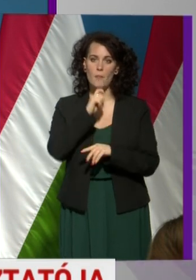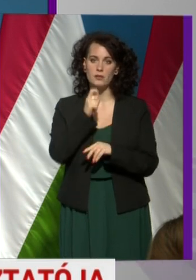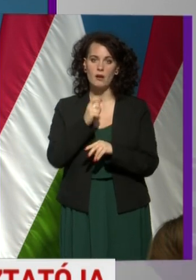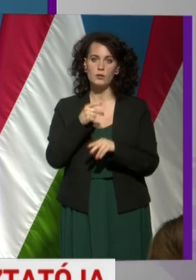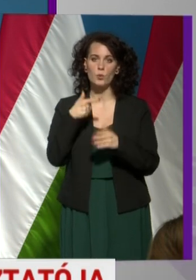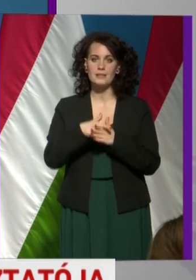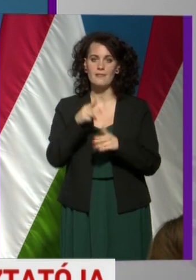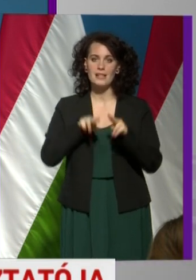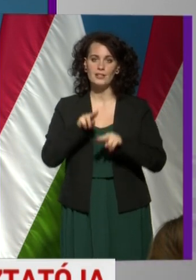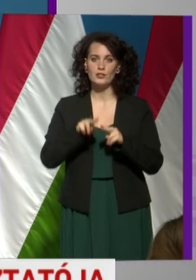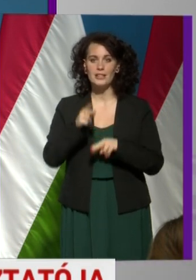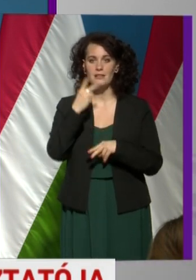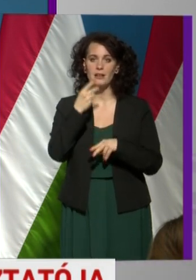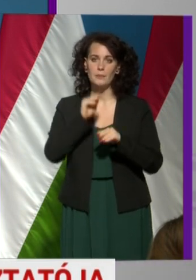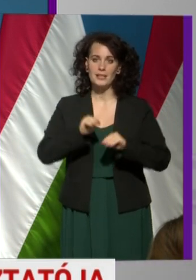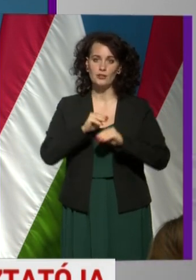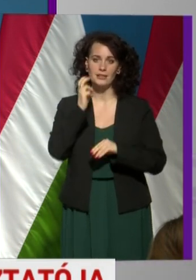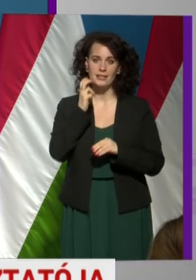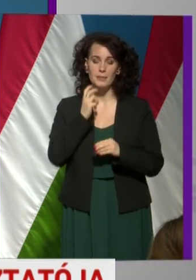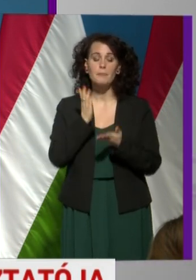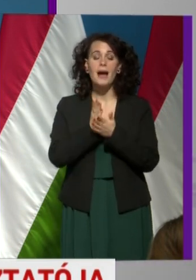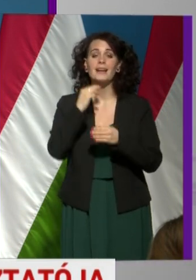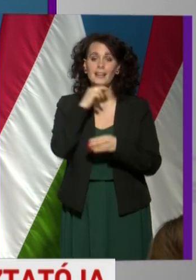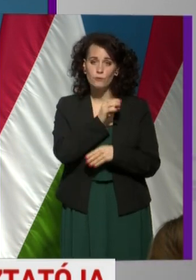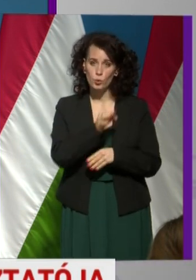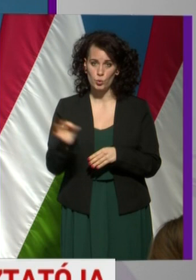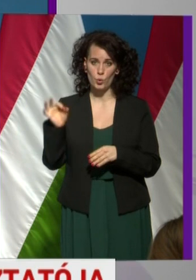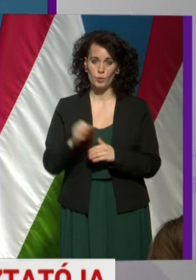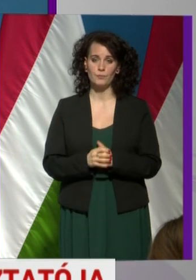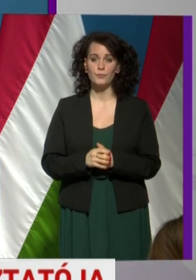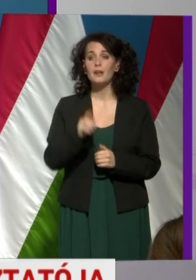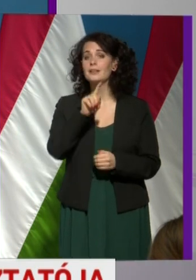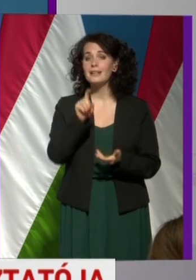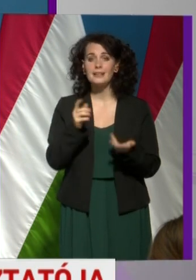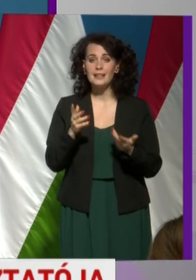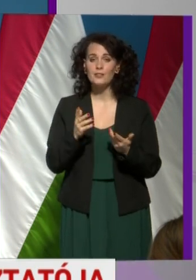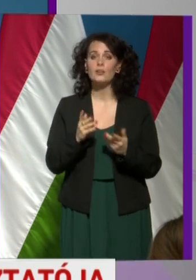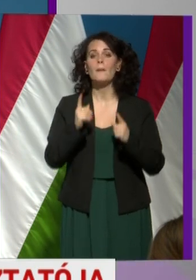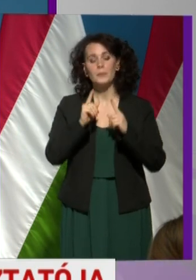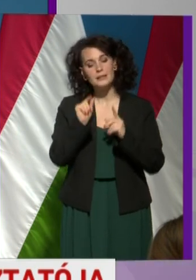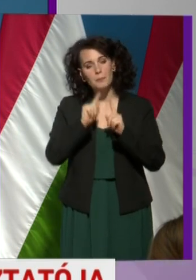szakképzési intézményekben már hétfőtől. A kérdés tehát az, hogy máshogy kell az